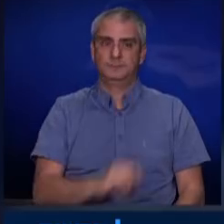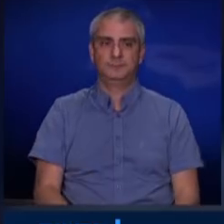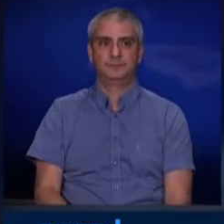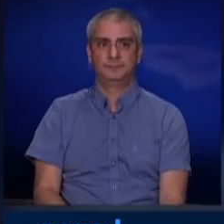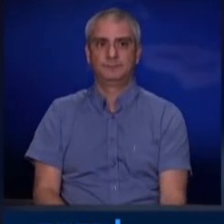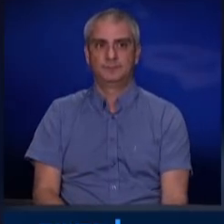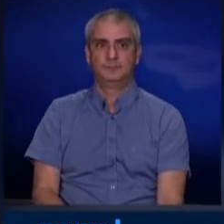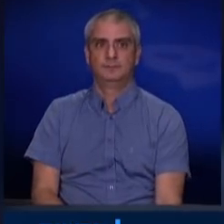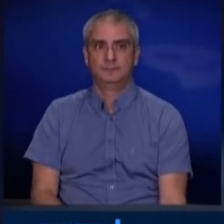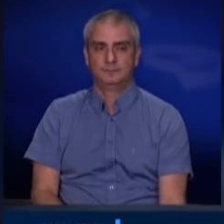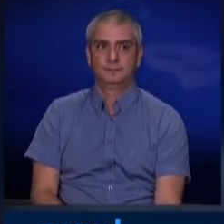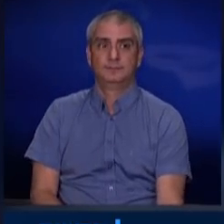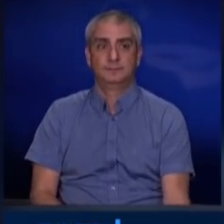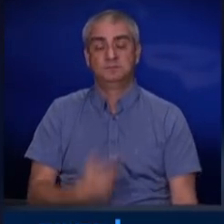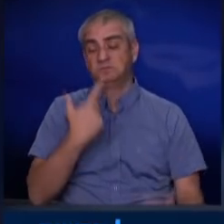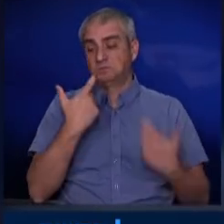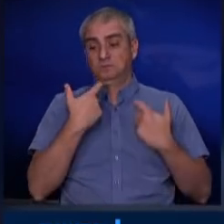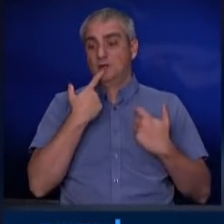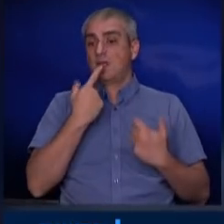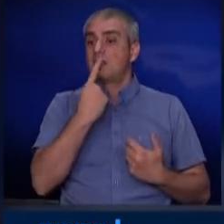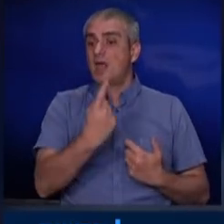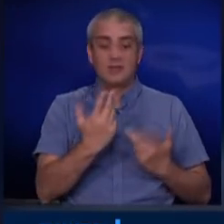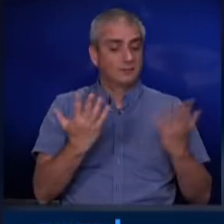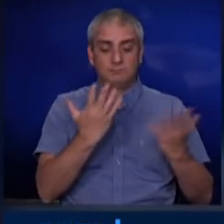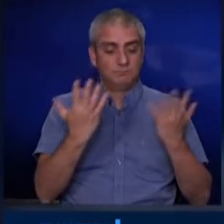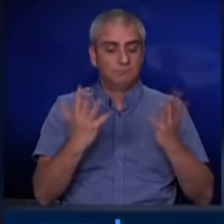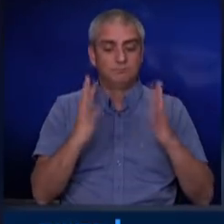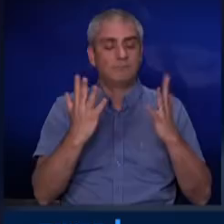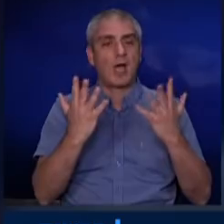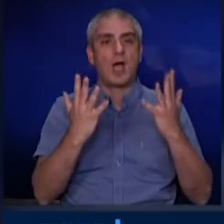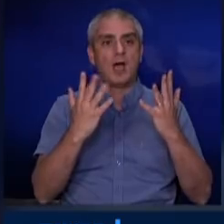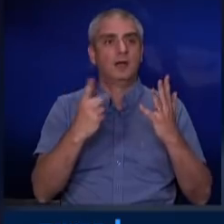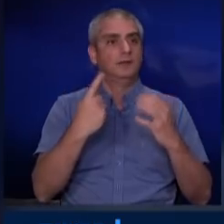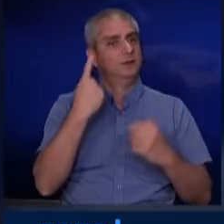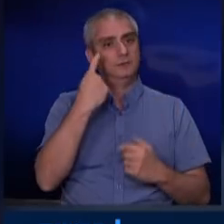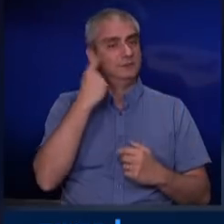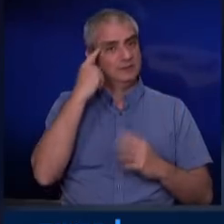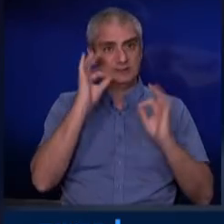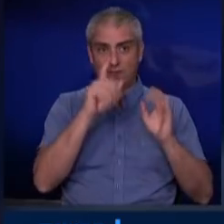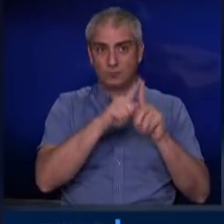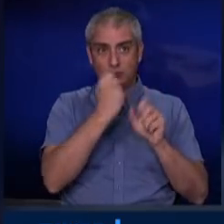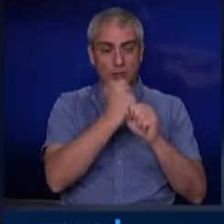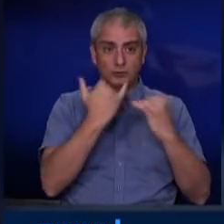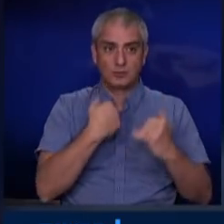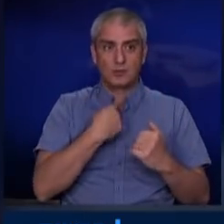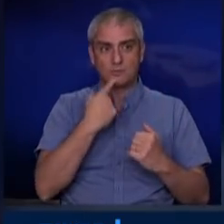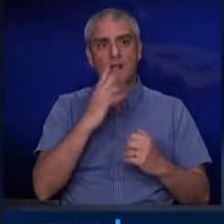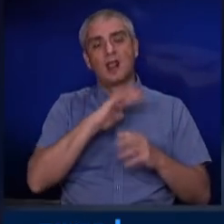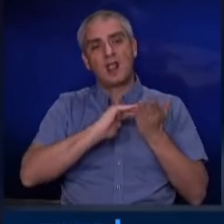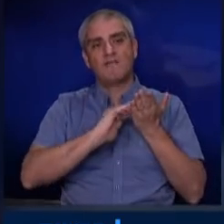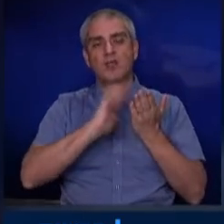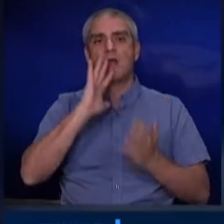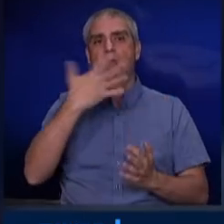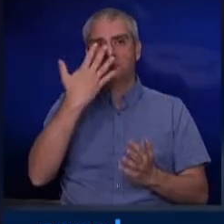תראה, אם אתה דוחק אותי לפינה ואתה אומר לי, תגיד, מה יישמע בעיניך סביר כמו שאתה עושה עכשיו, הייתי אומר לך שלפחות